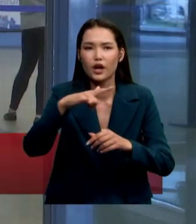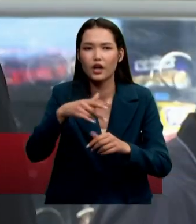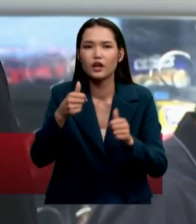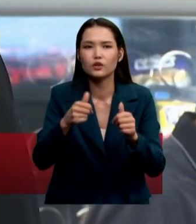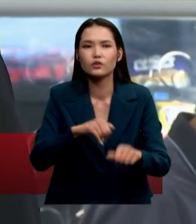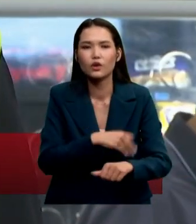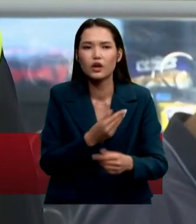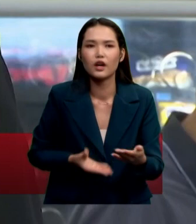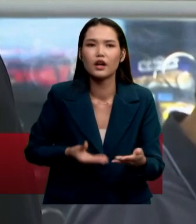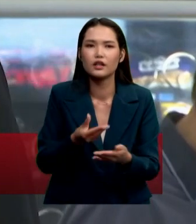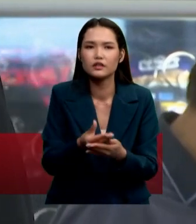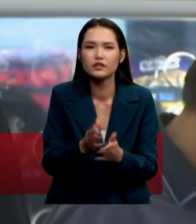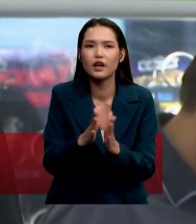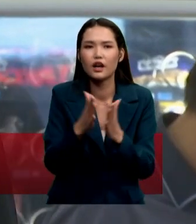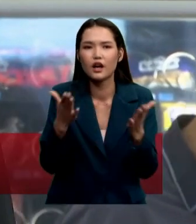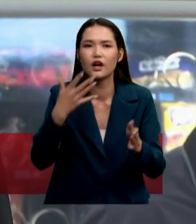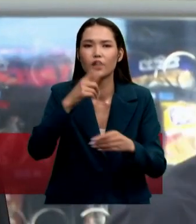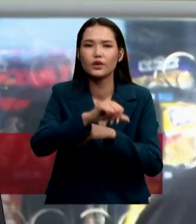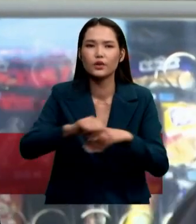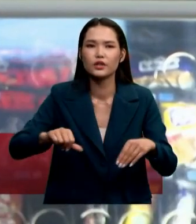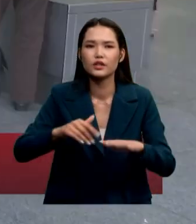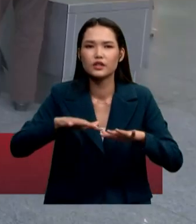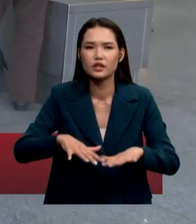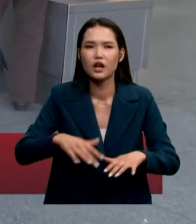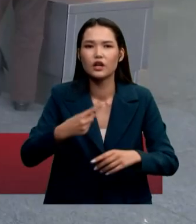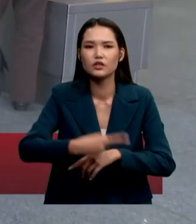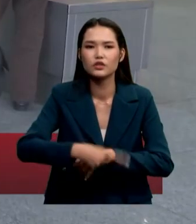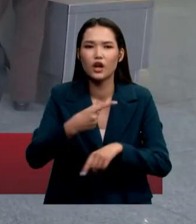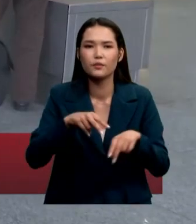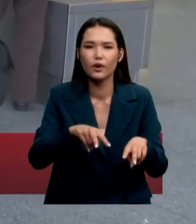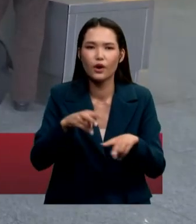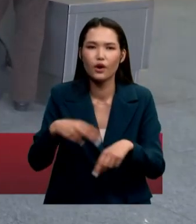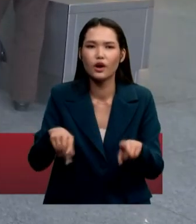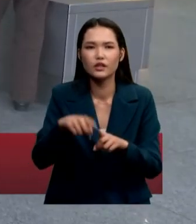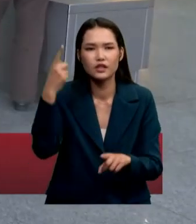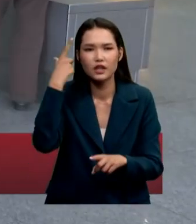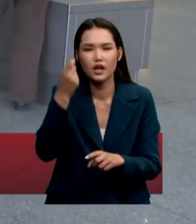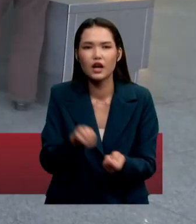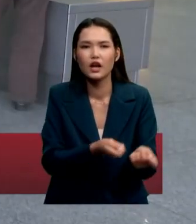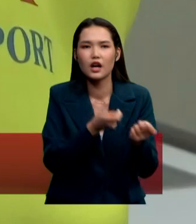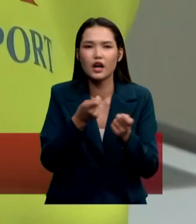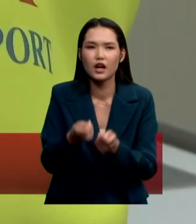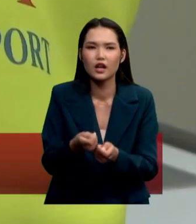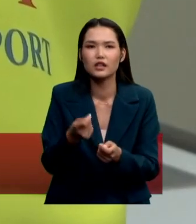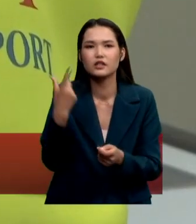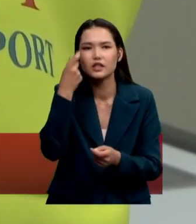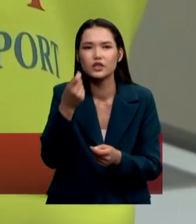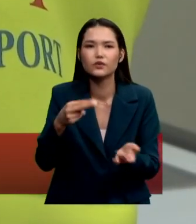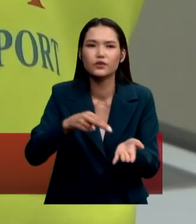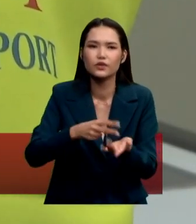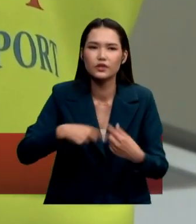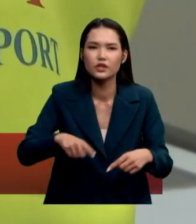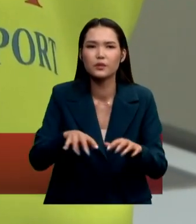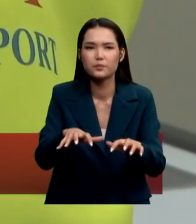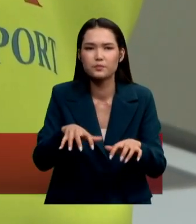буклеты хотят вкладывать в паспорта иностранцев прямо в зоне таможенного контроля. Также информация разместят на стойке инфоцентра на выходе